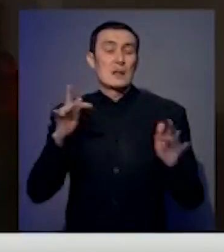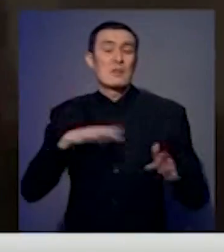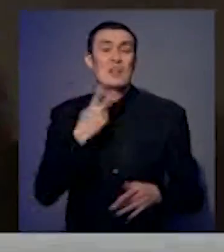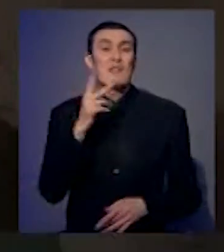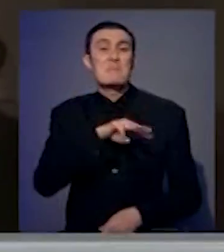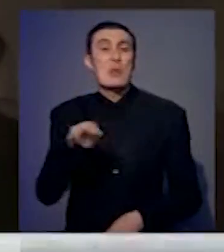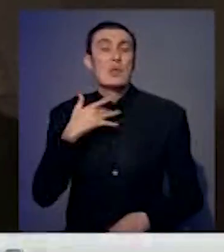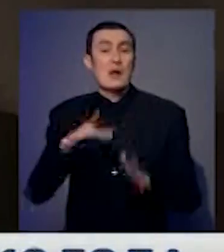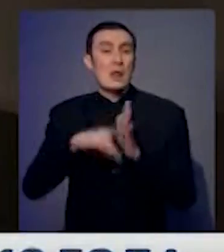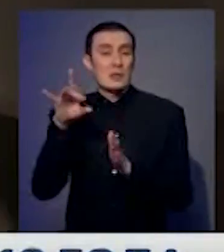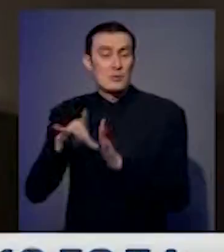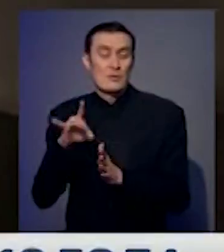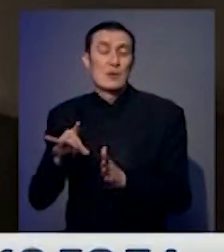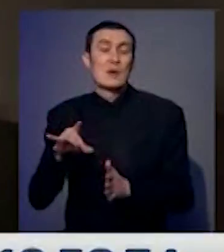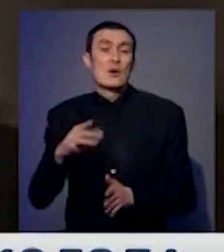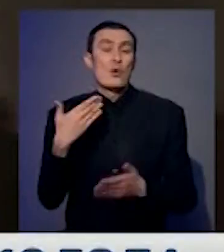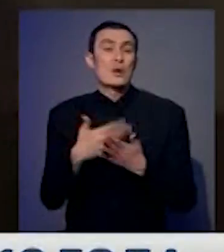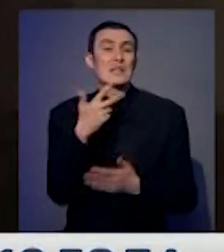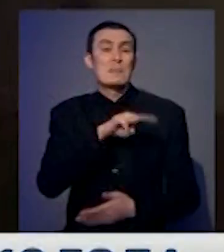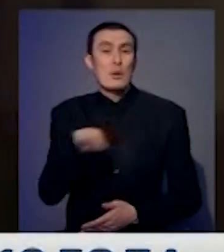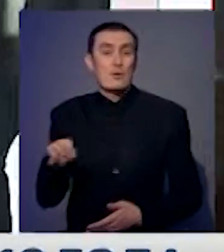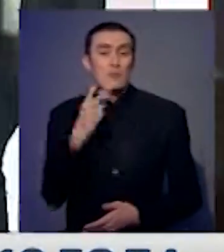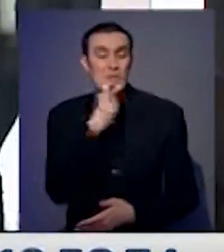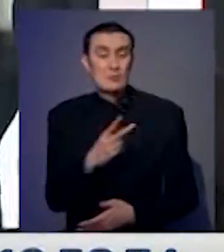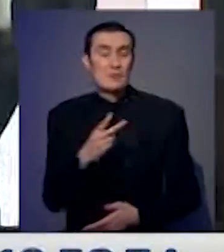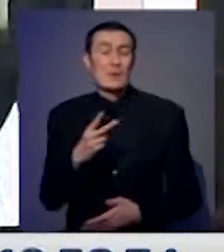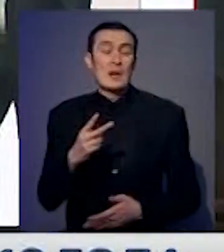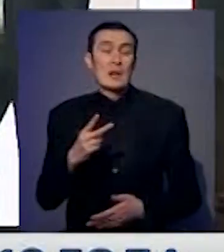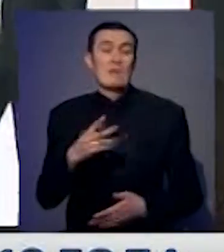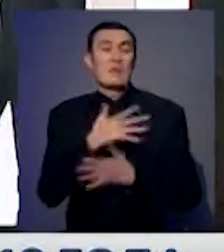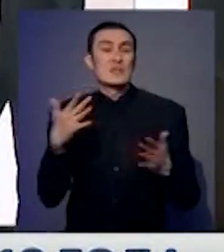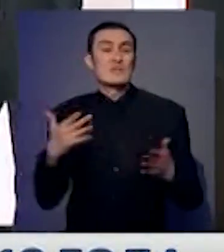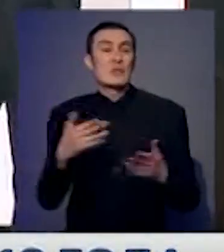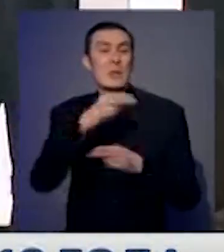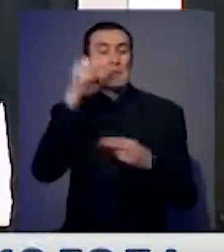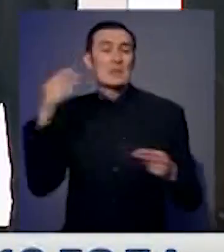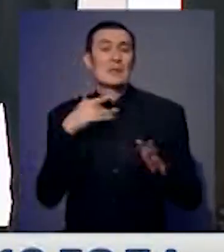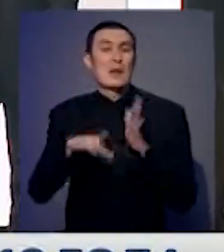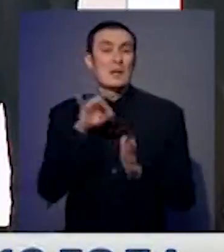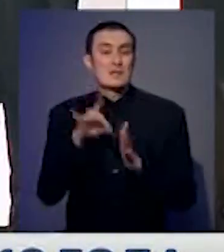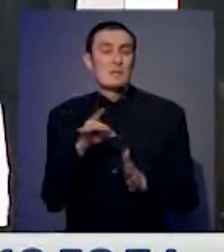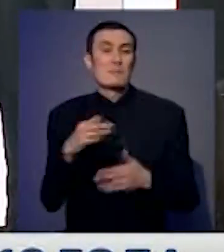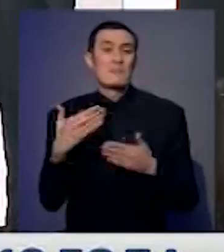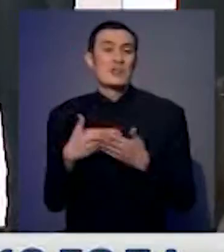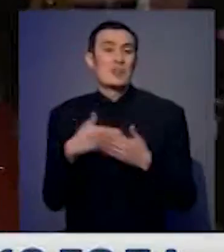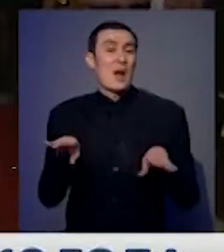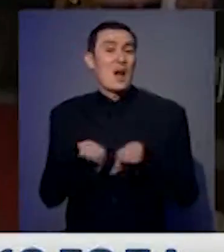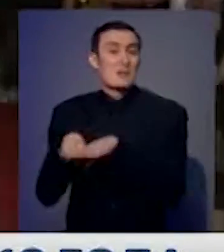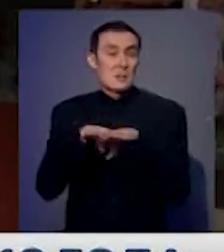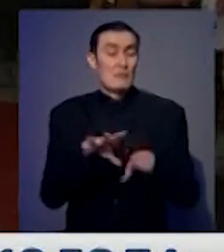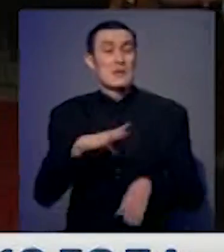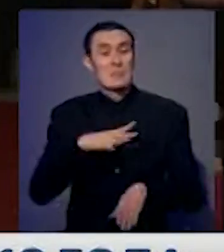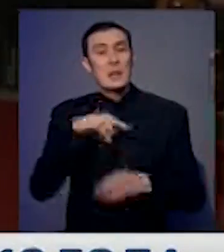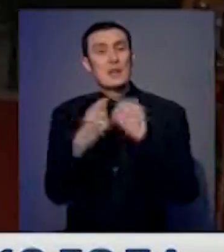миллиона голосов. Около 3 миллионов просмотренных страниц. В большинстве номинаций количество голосов было почти одинаково. Но были